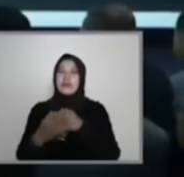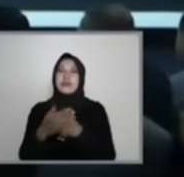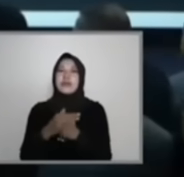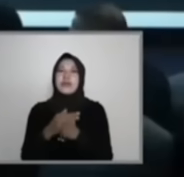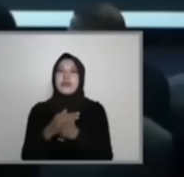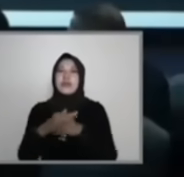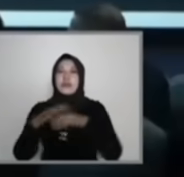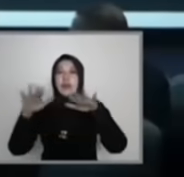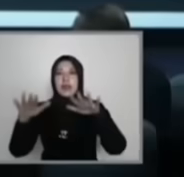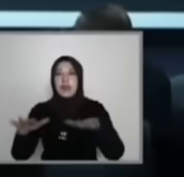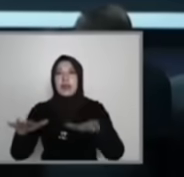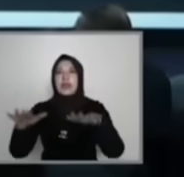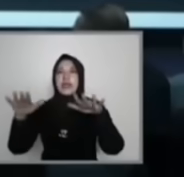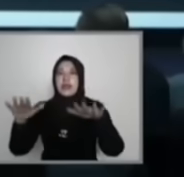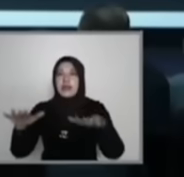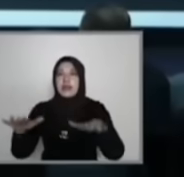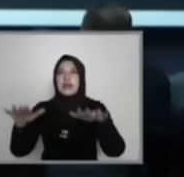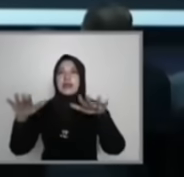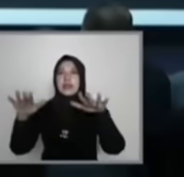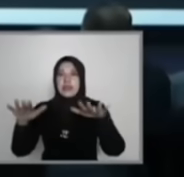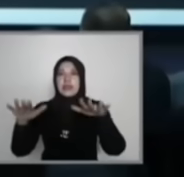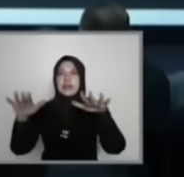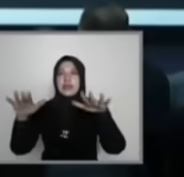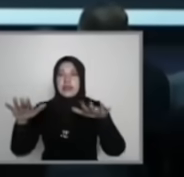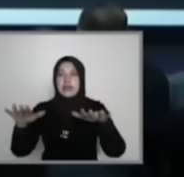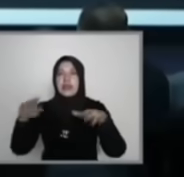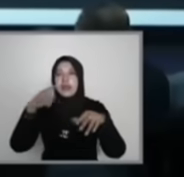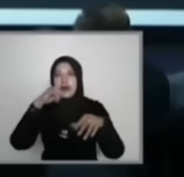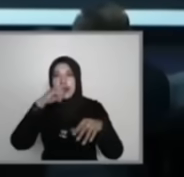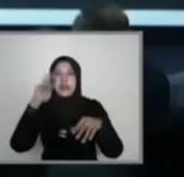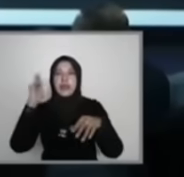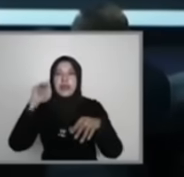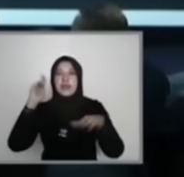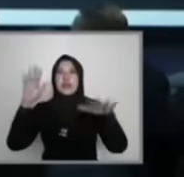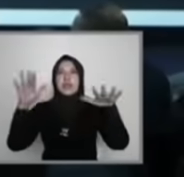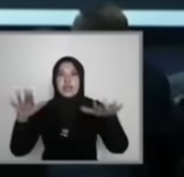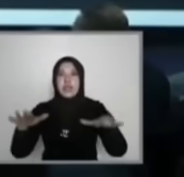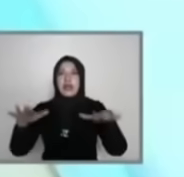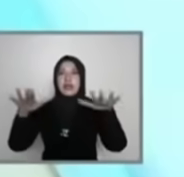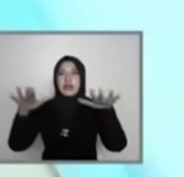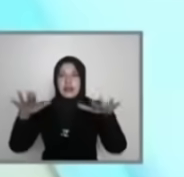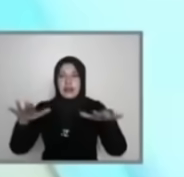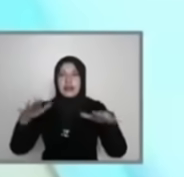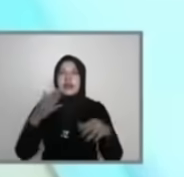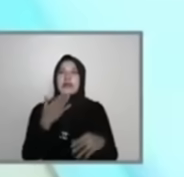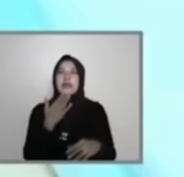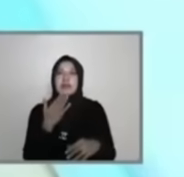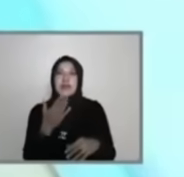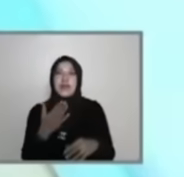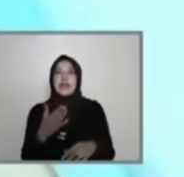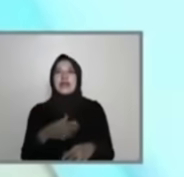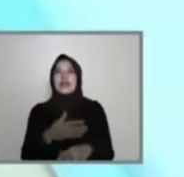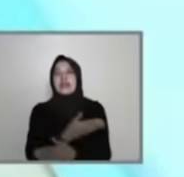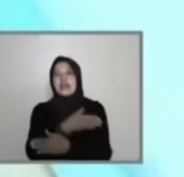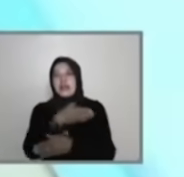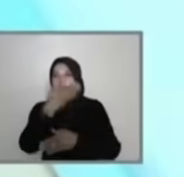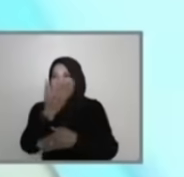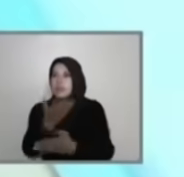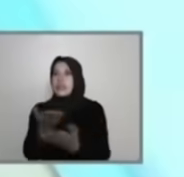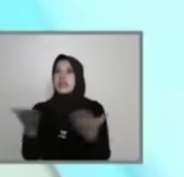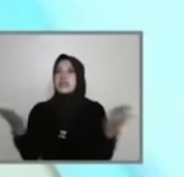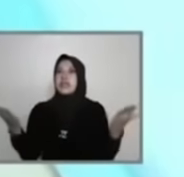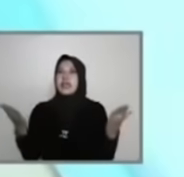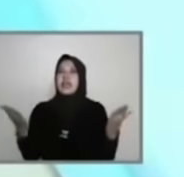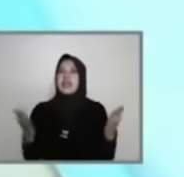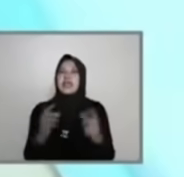kami mohon tenang. Ibu Bapak mohon tenang, terima kasih. Berikutnya kami persilakan